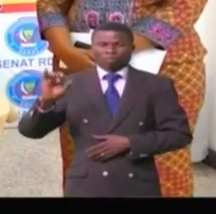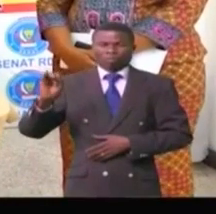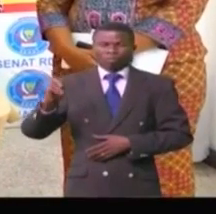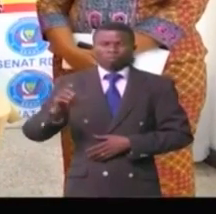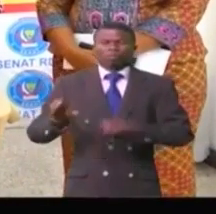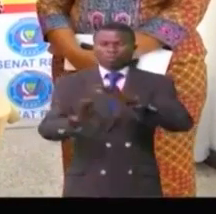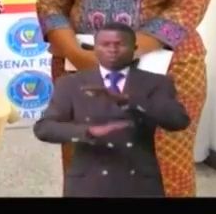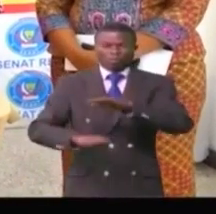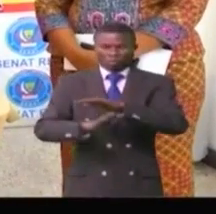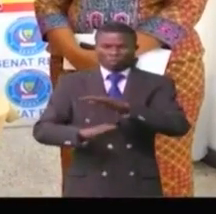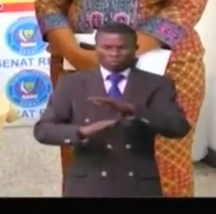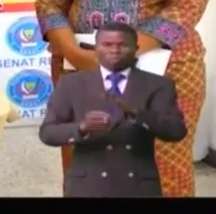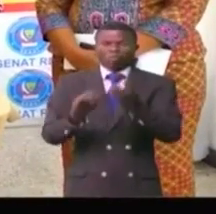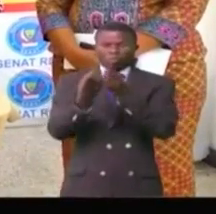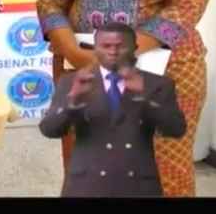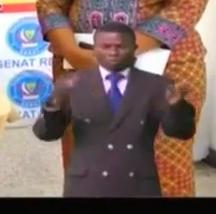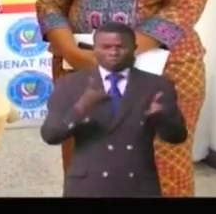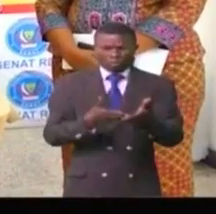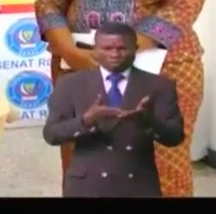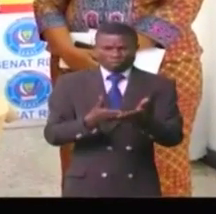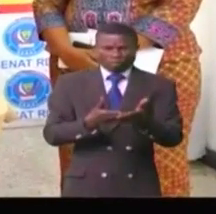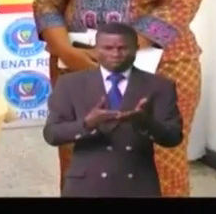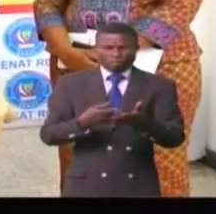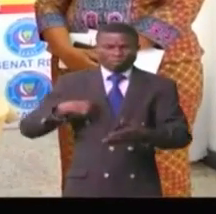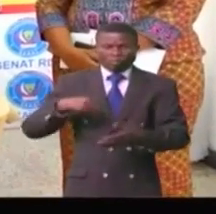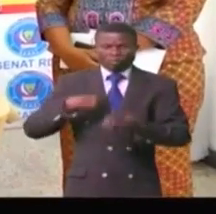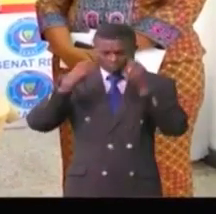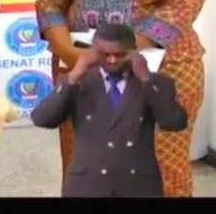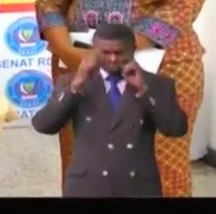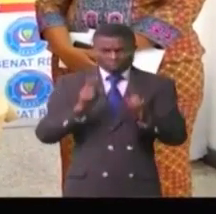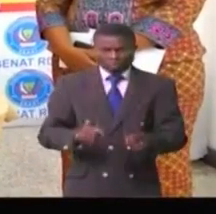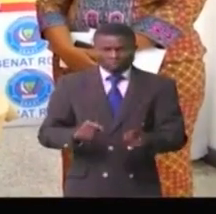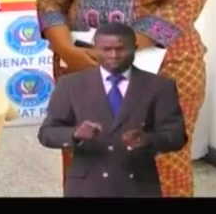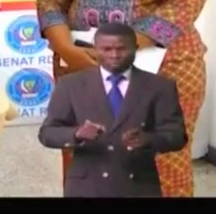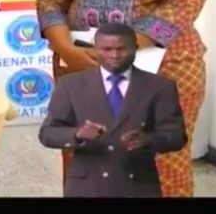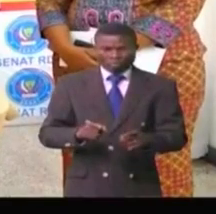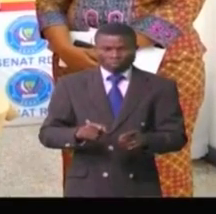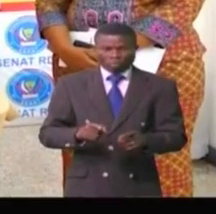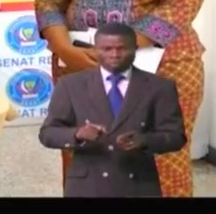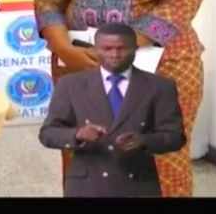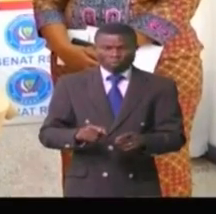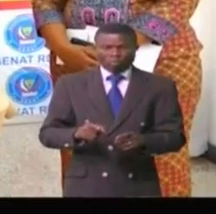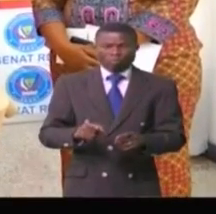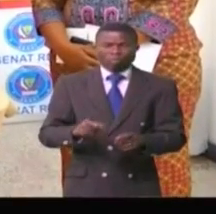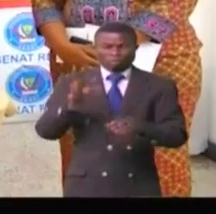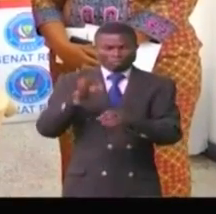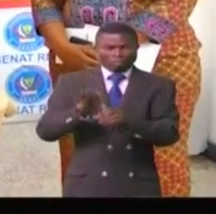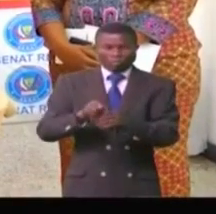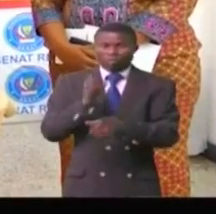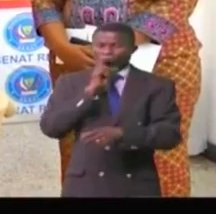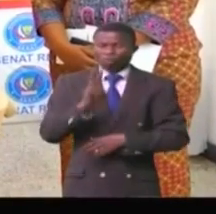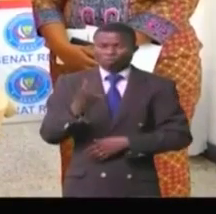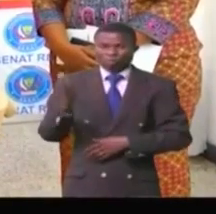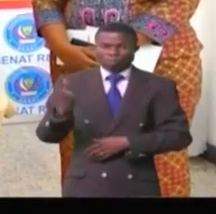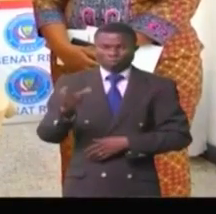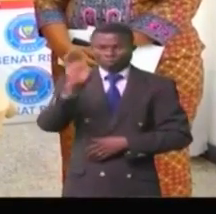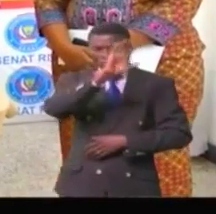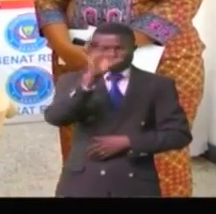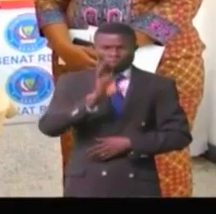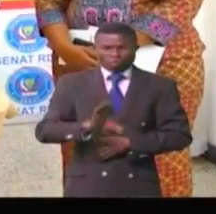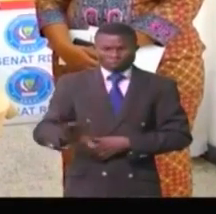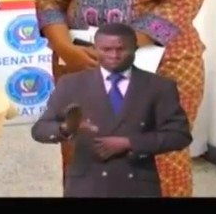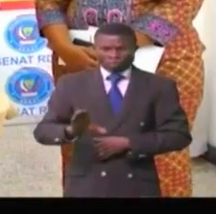base même d'une démocratie. Et nous tenons à ce que si ces élections ont lieu, que vraiment les communes puissent